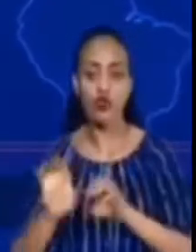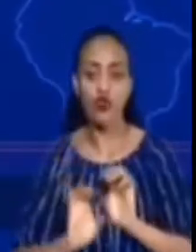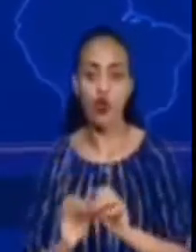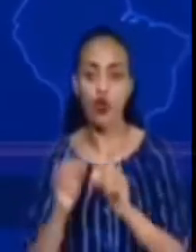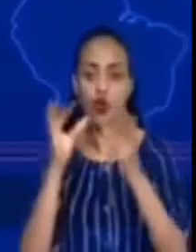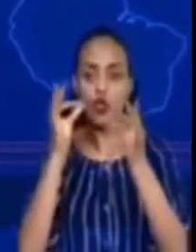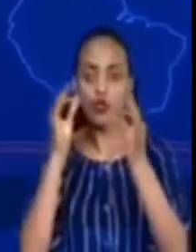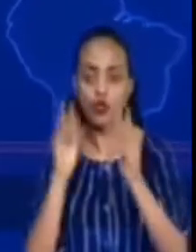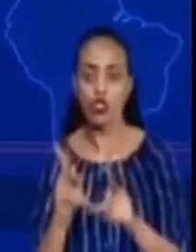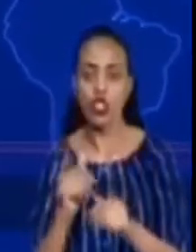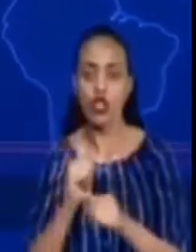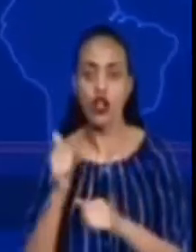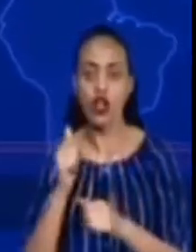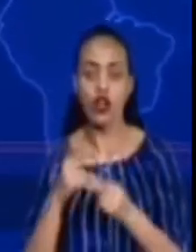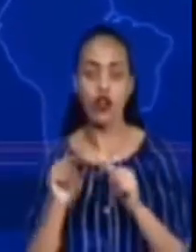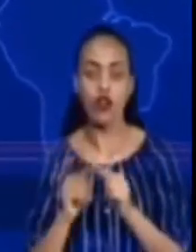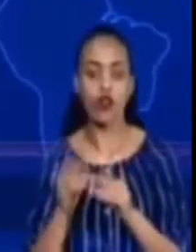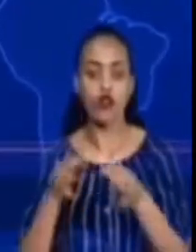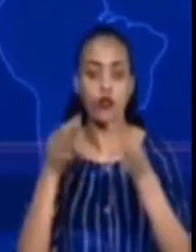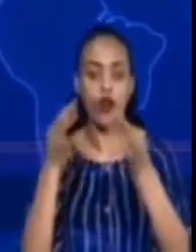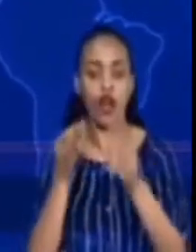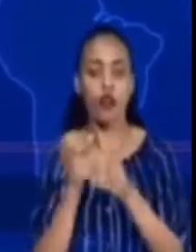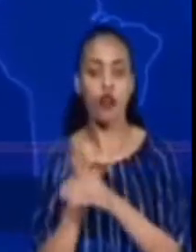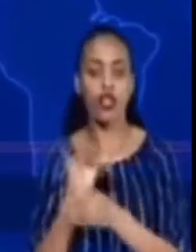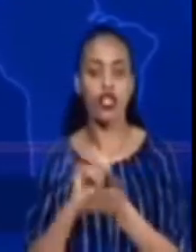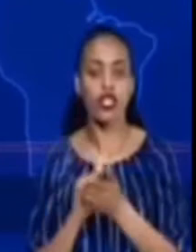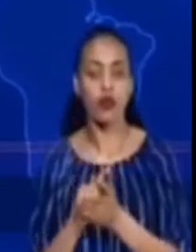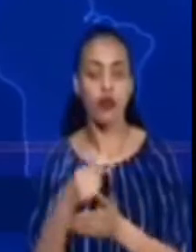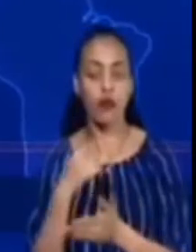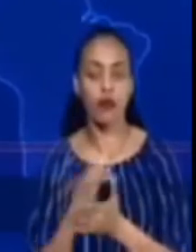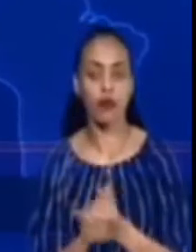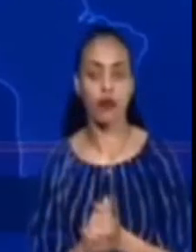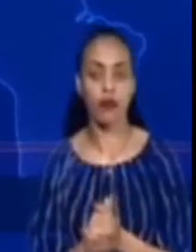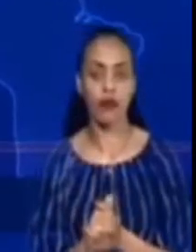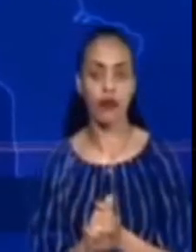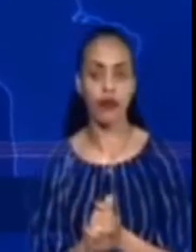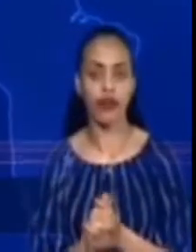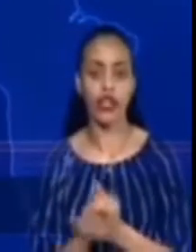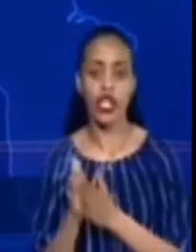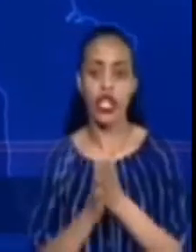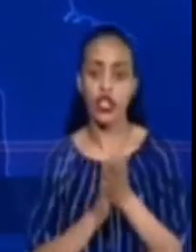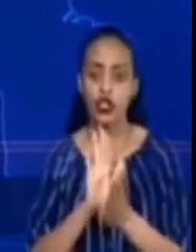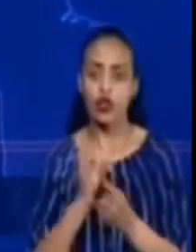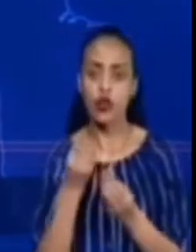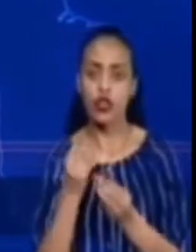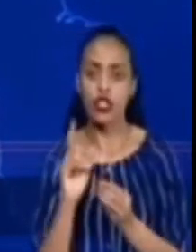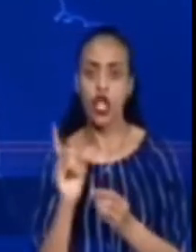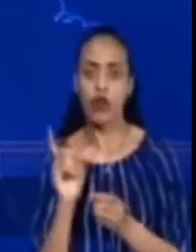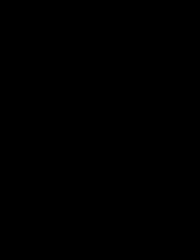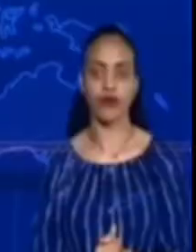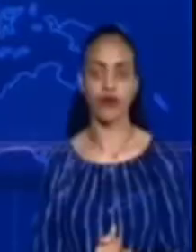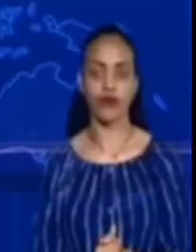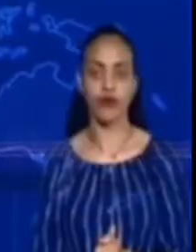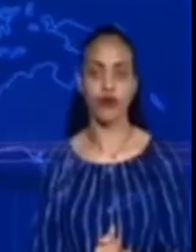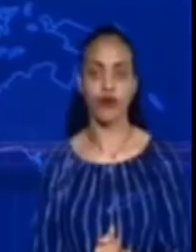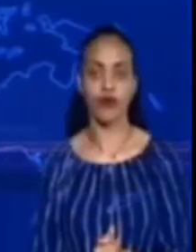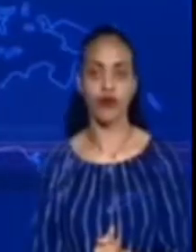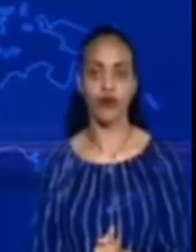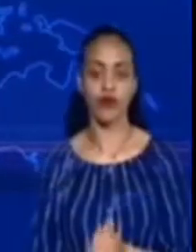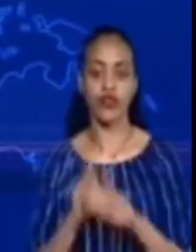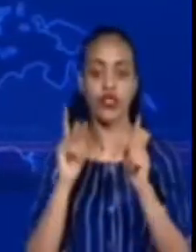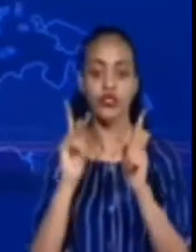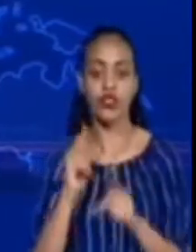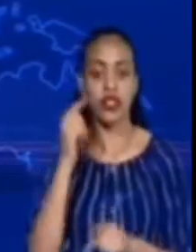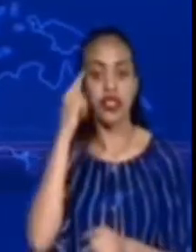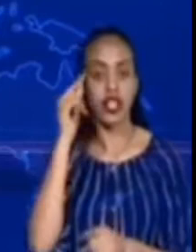ማሳጅ እንኳን ሰውነቱ እንደዛ በስብሶ ሰውነቱ እንደዛ እንኳን መቆም አቅቶት አያጅቡ